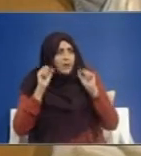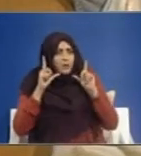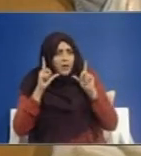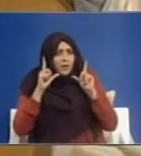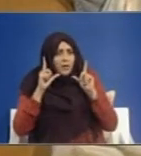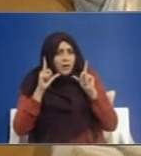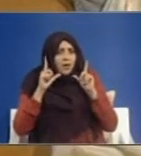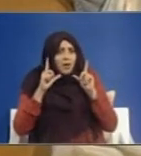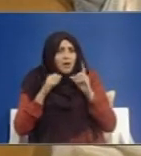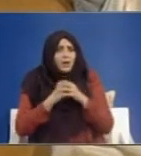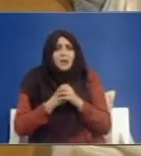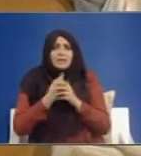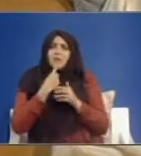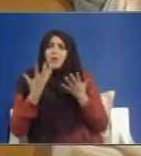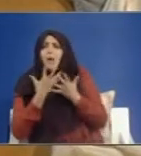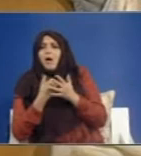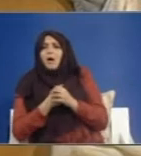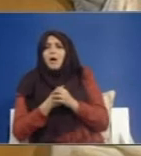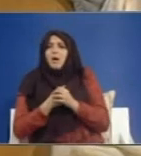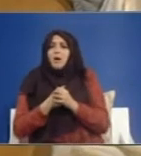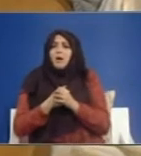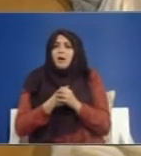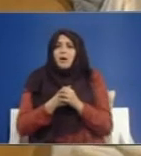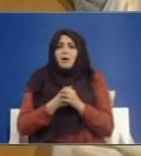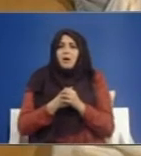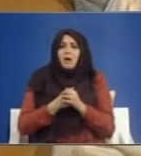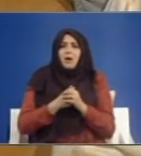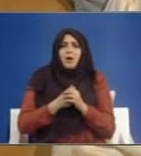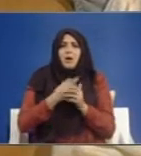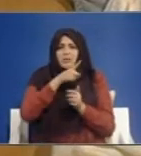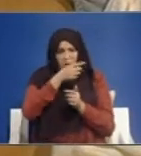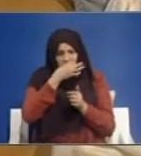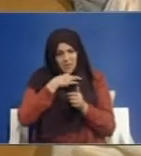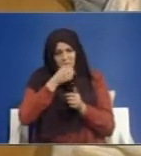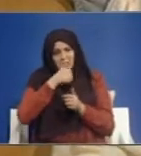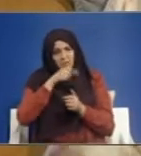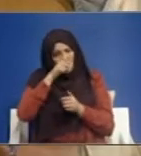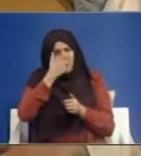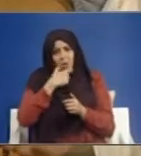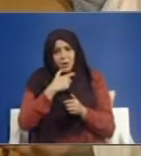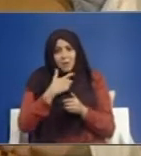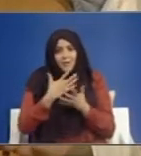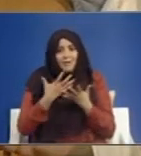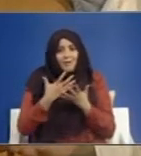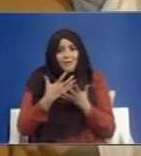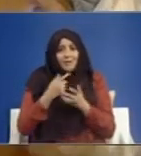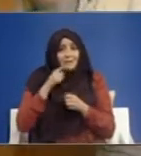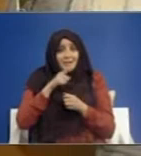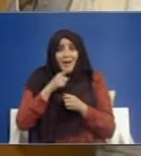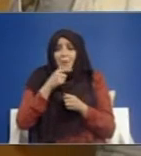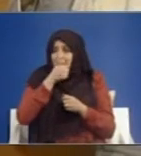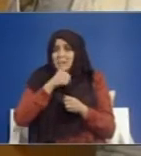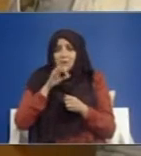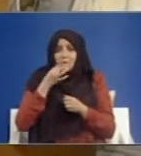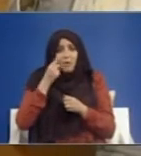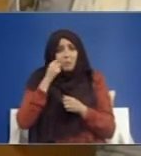كأنه السؤال هذا وش معنى الدلال نتاعه؟ مش انت اللي قلت لنا يلزم نصبروا؟ قال لا بوش هذا المعنى. أيوة. قال هذه